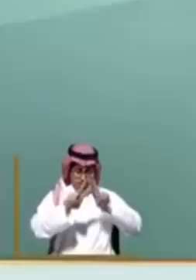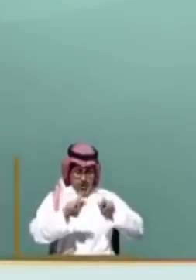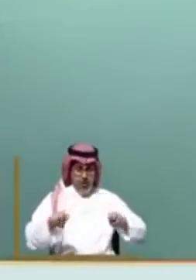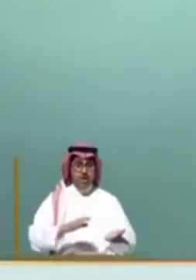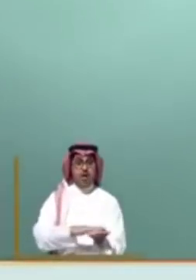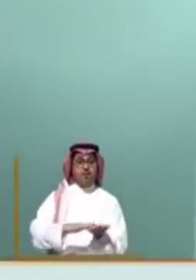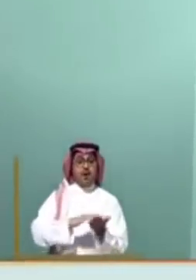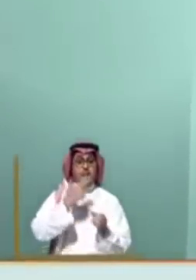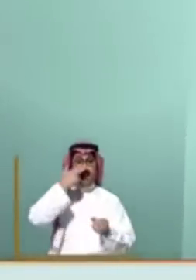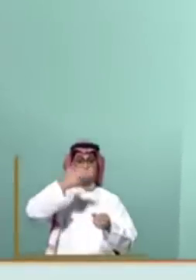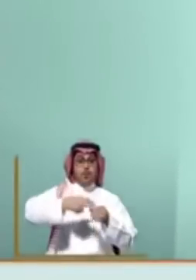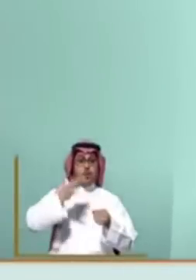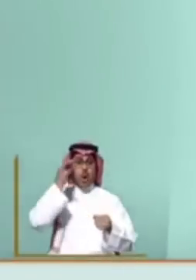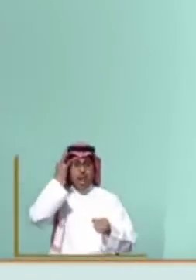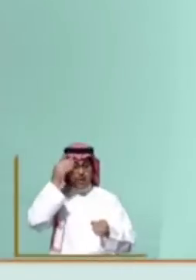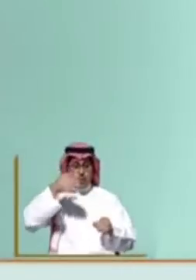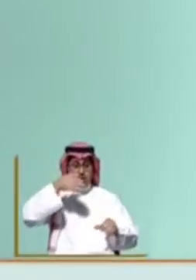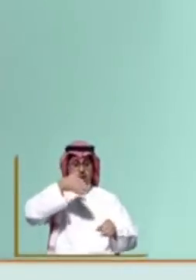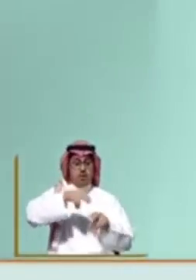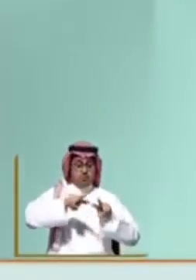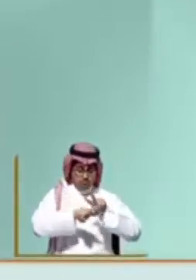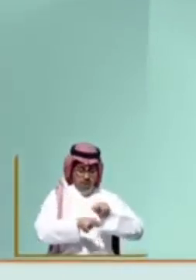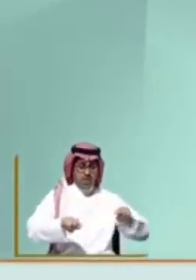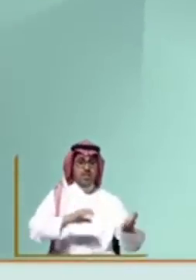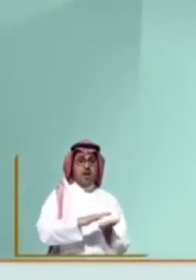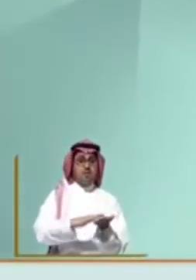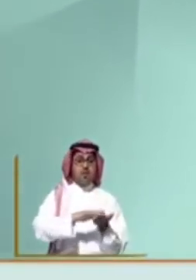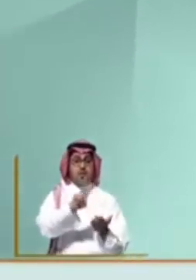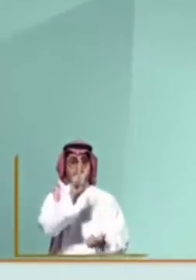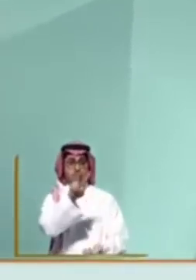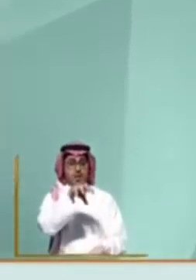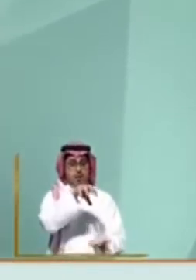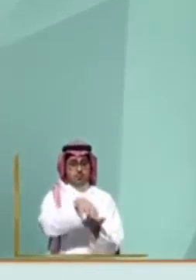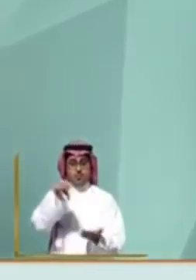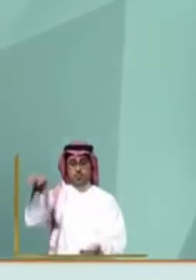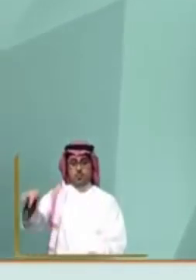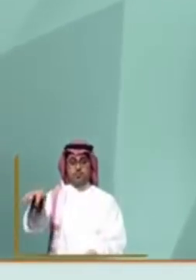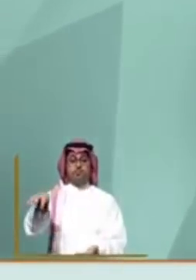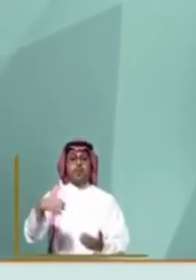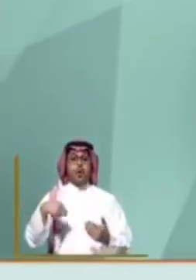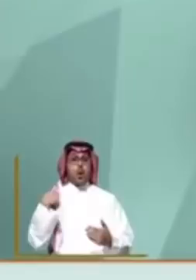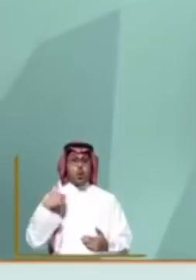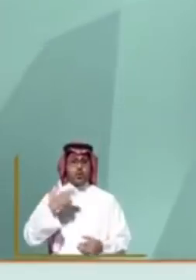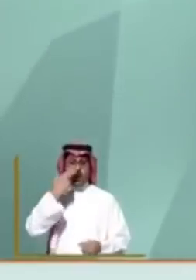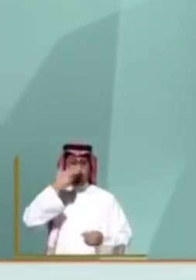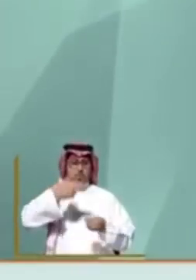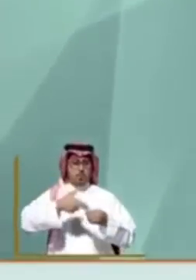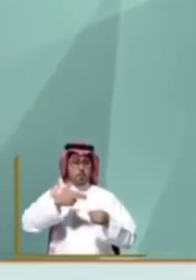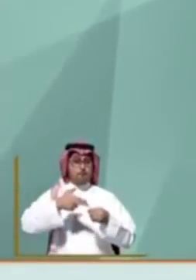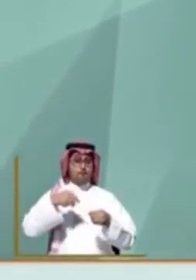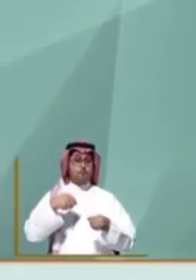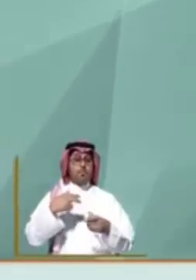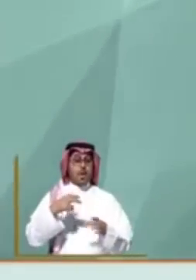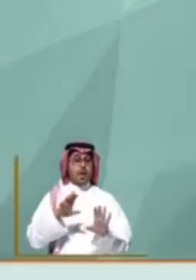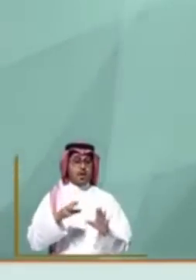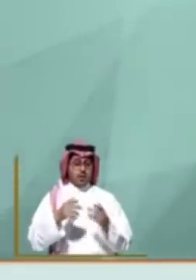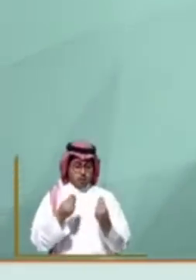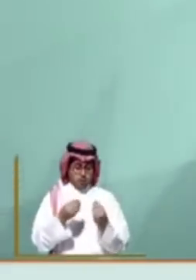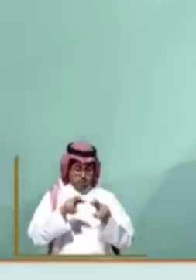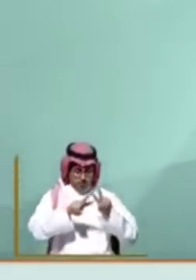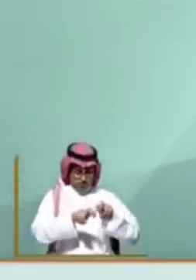حقلين جديدين خلال الربع الأول من عام 2020، بأن وزارة الطاقة ستقوم بالإعلان عنهما بالتفصيل بعد